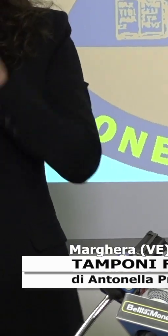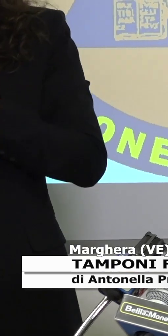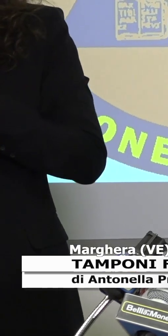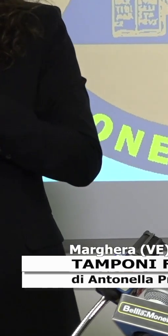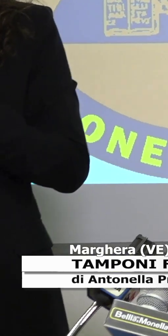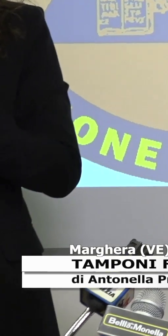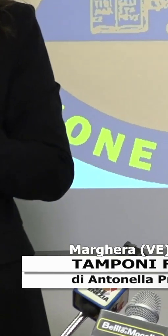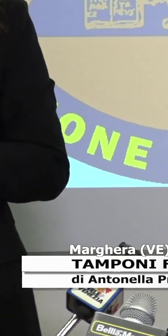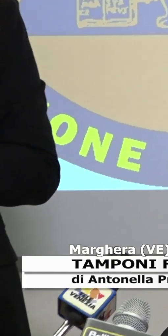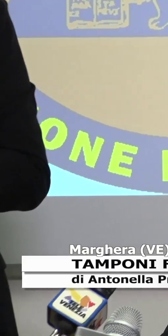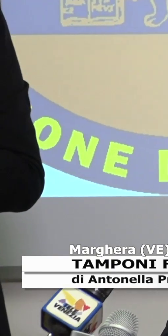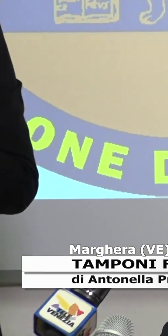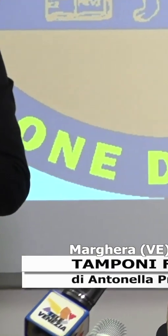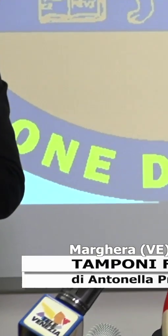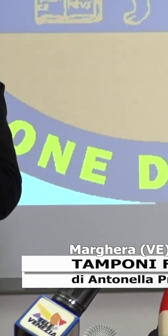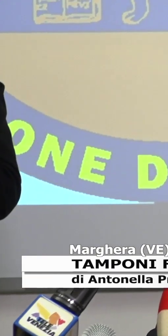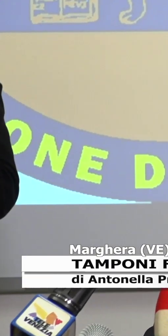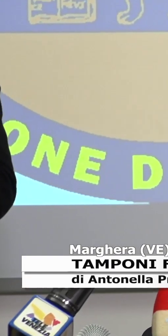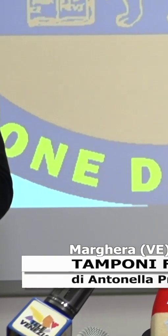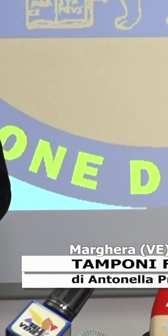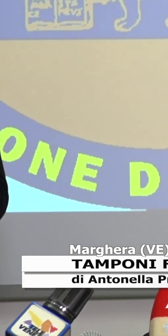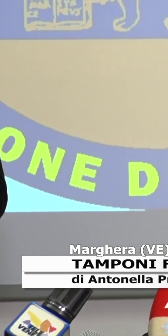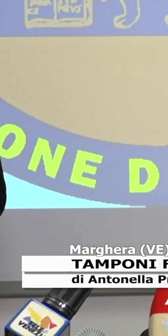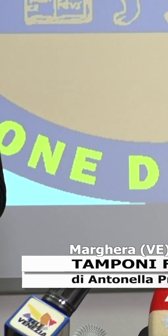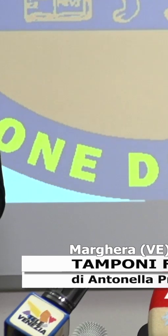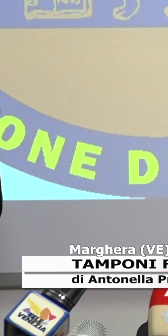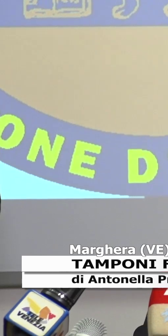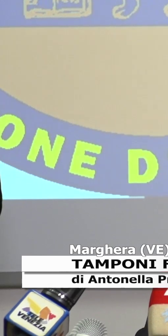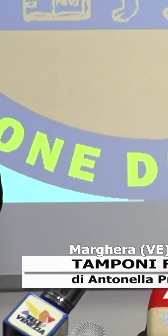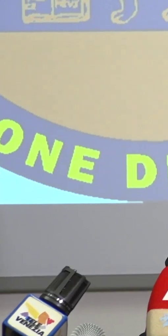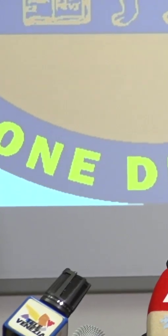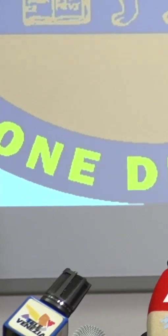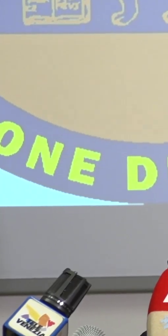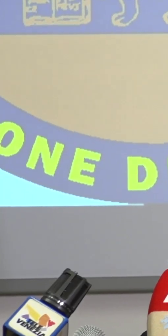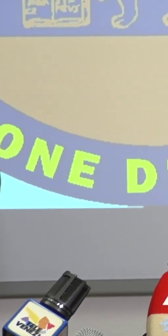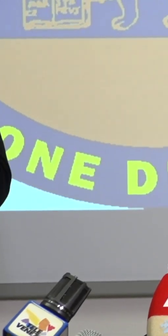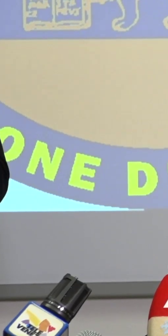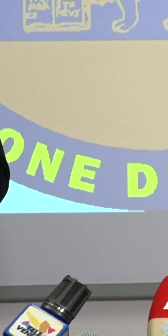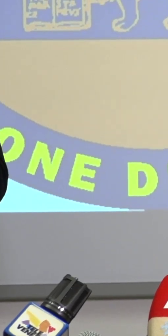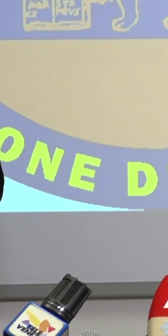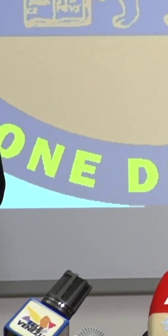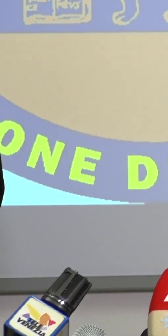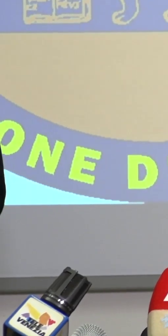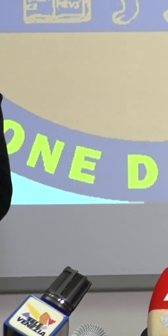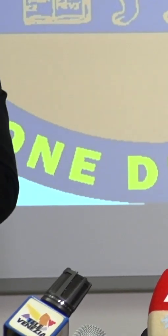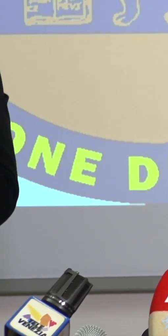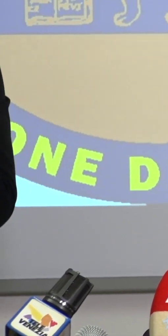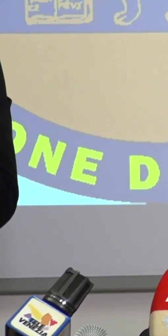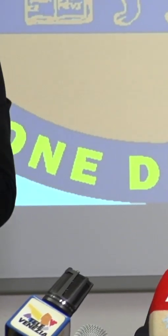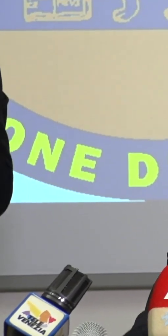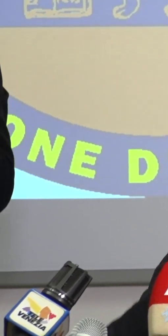facile da usare il tampone fai da te la nuova frontiera nella lotta al covit 19 in veneto iniziata la sperimentazione